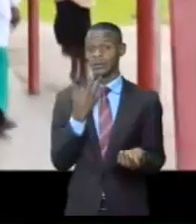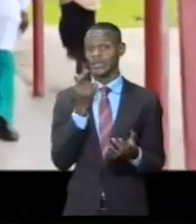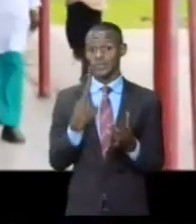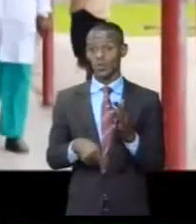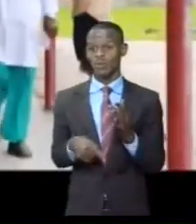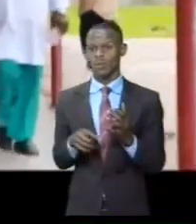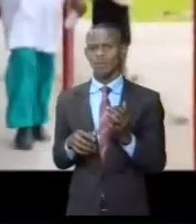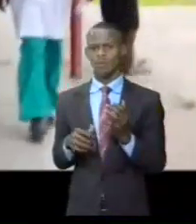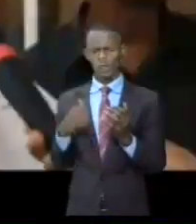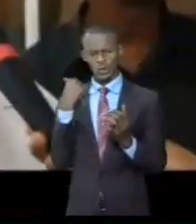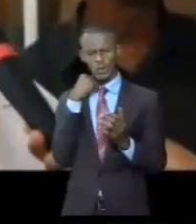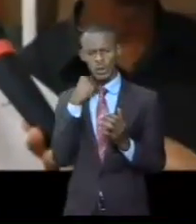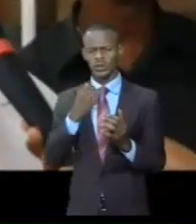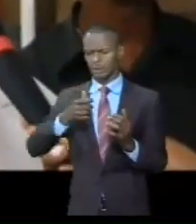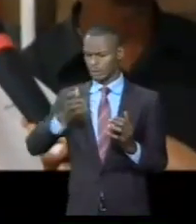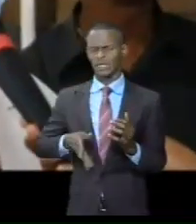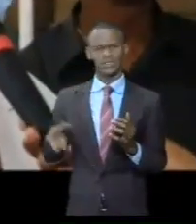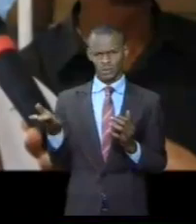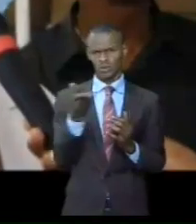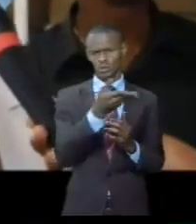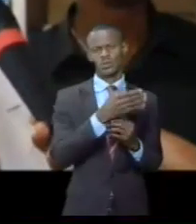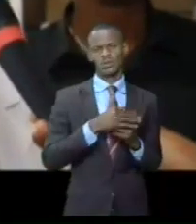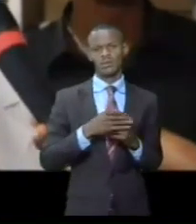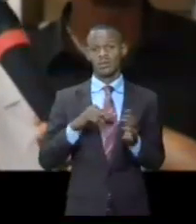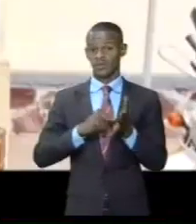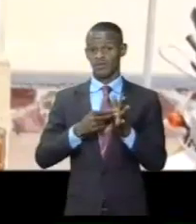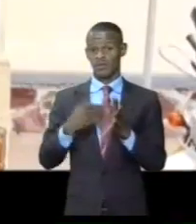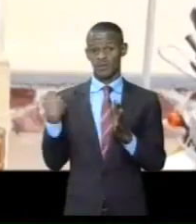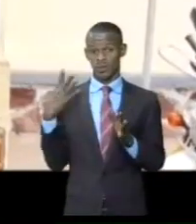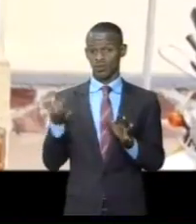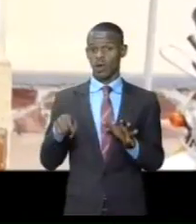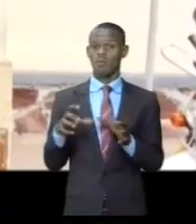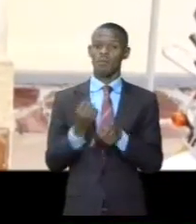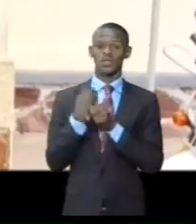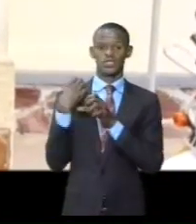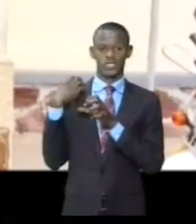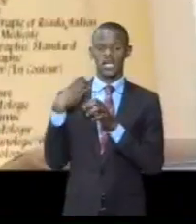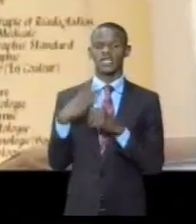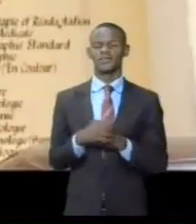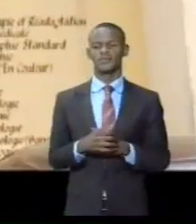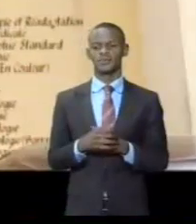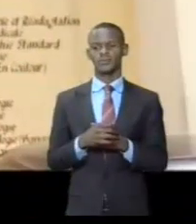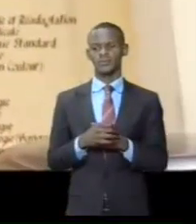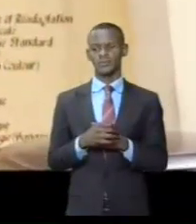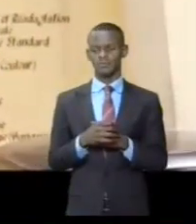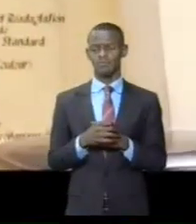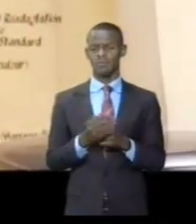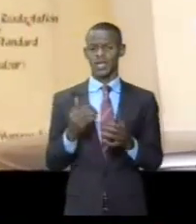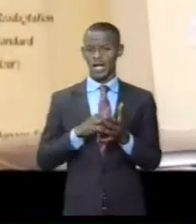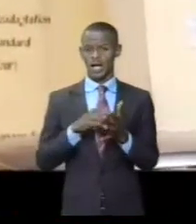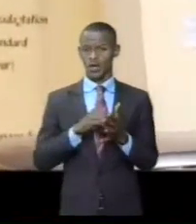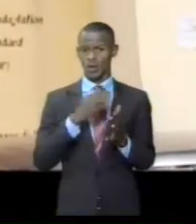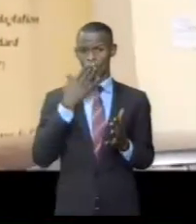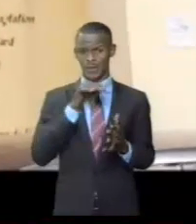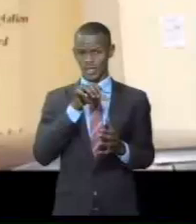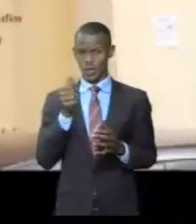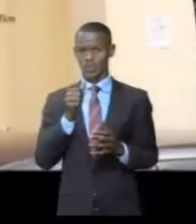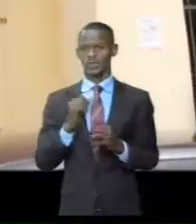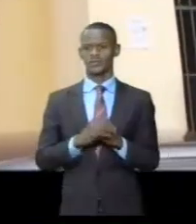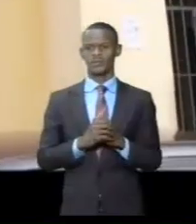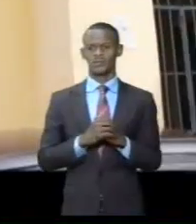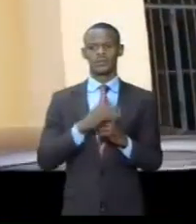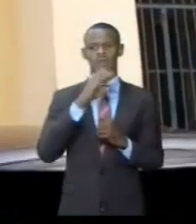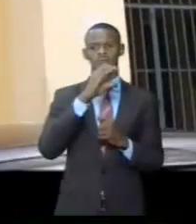le personnel qualifié. L'État doit prendre ses responsabilités. L'autre face de l'hôpital public à Kinshasa, c'est le centre de médecine mixte